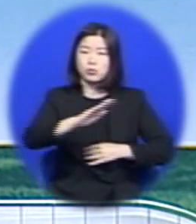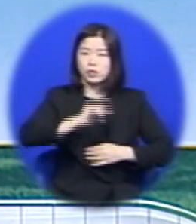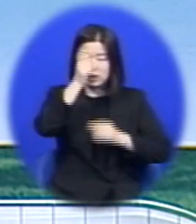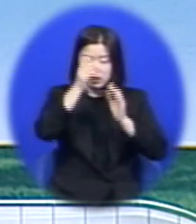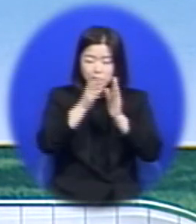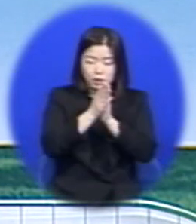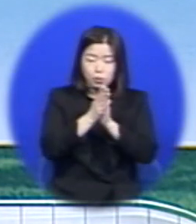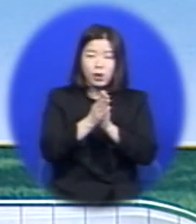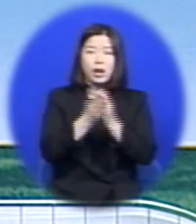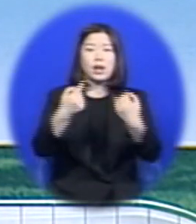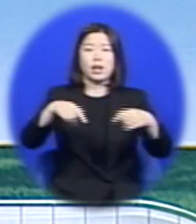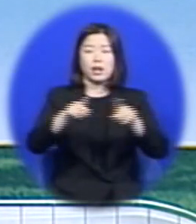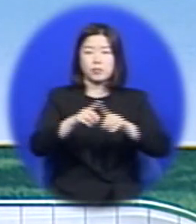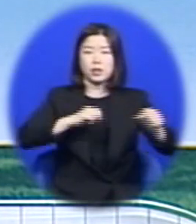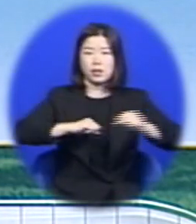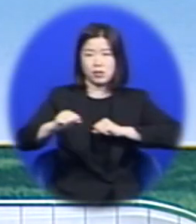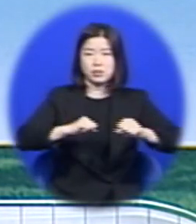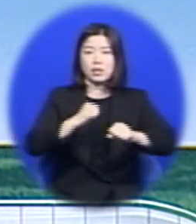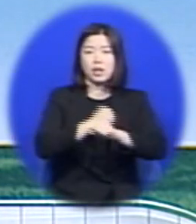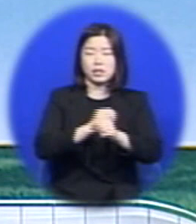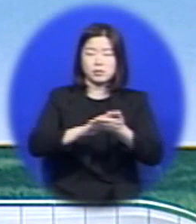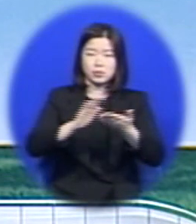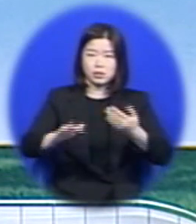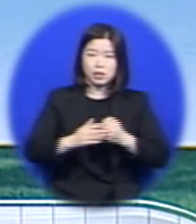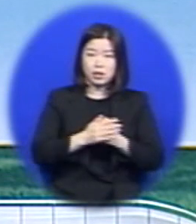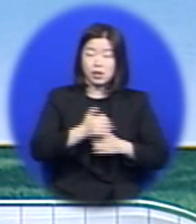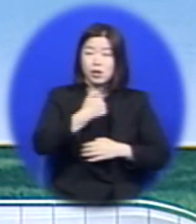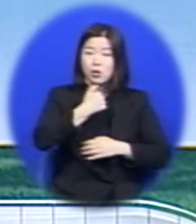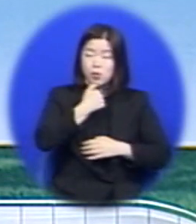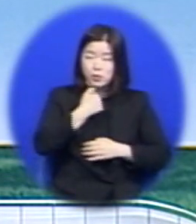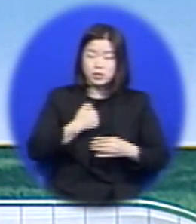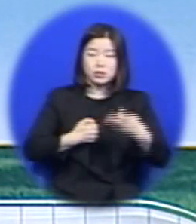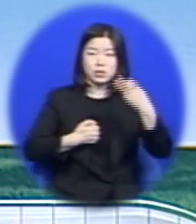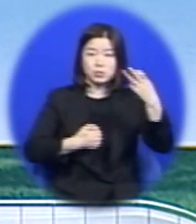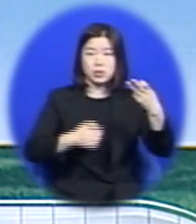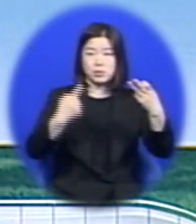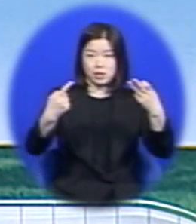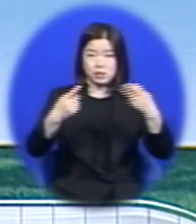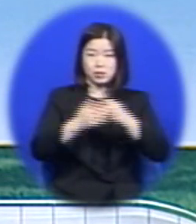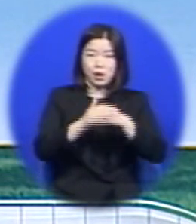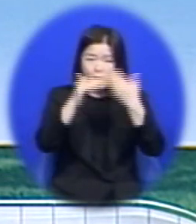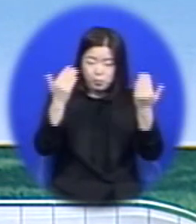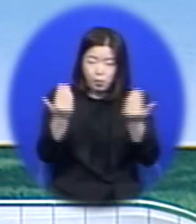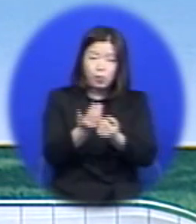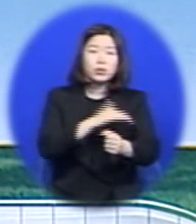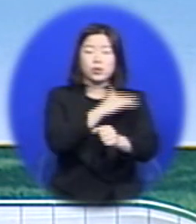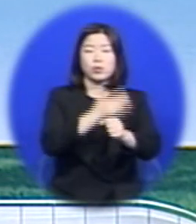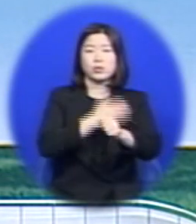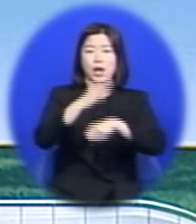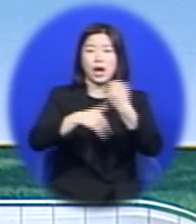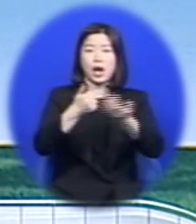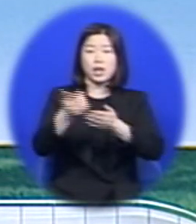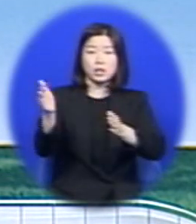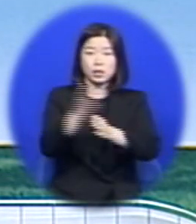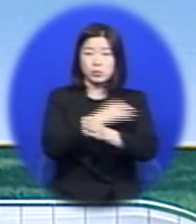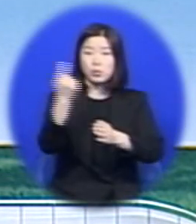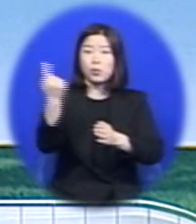함께 역사를 움직이십니다. 로마서 13장 1절에 모든 권세는 하나님께로부터 온